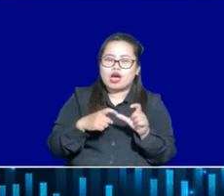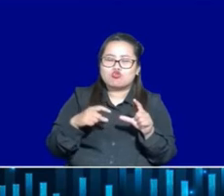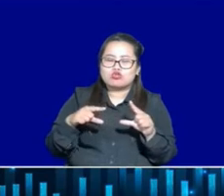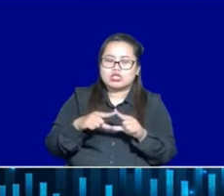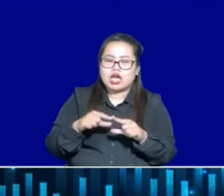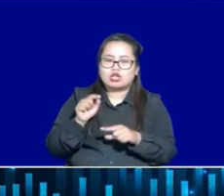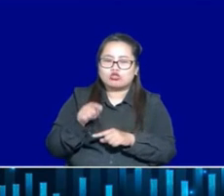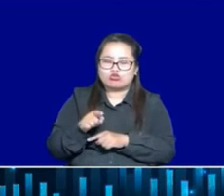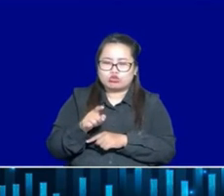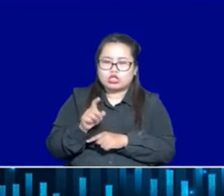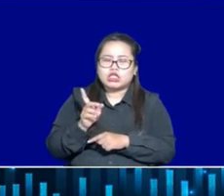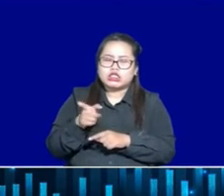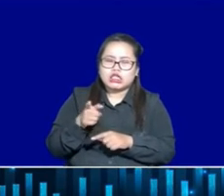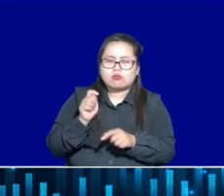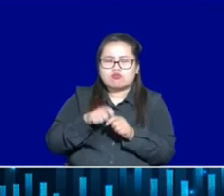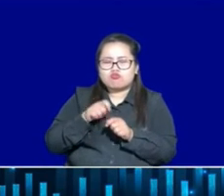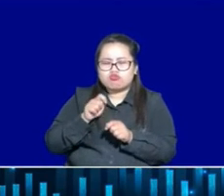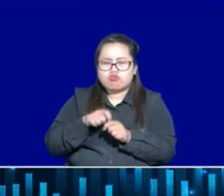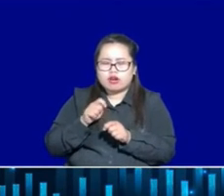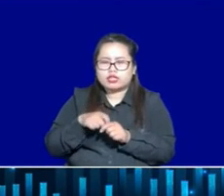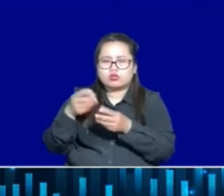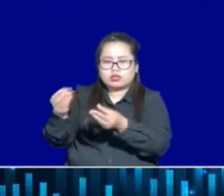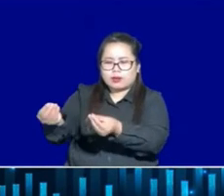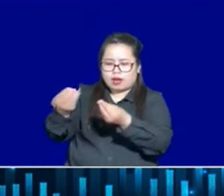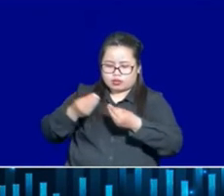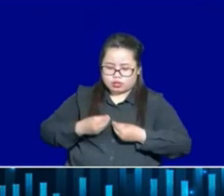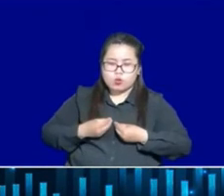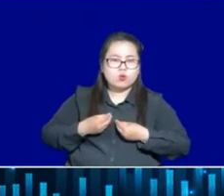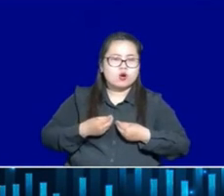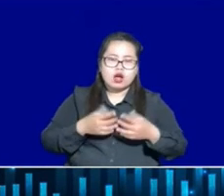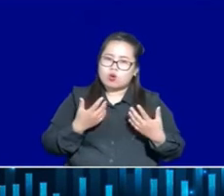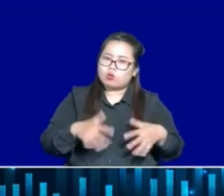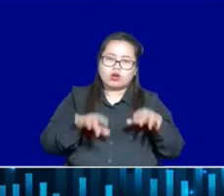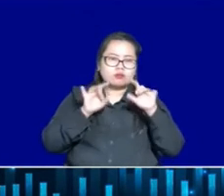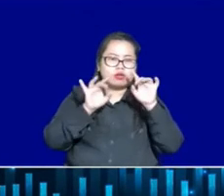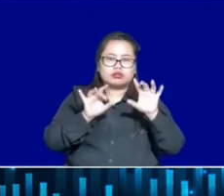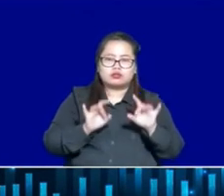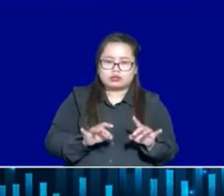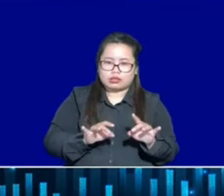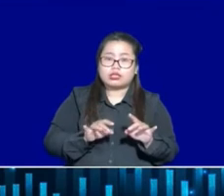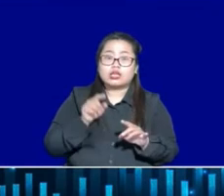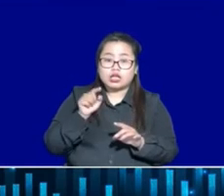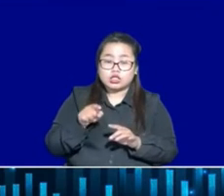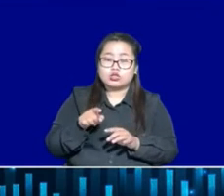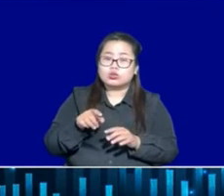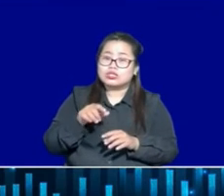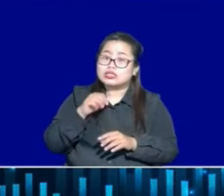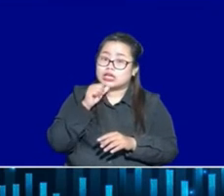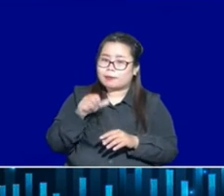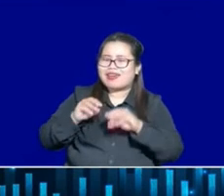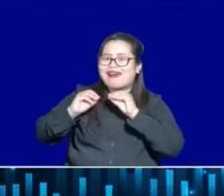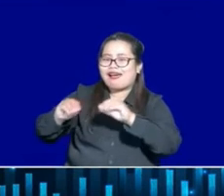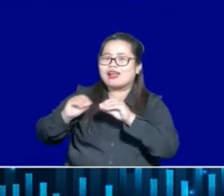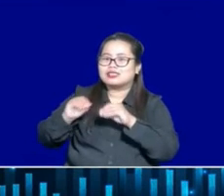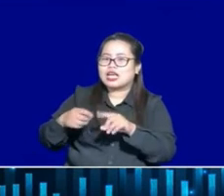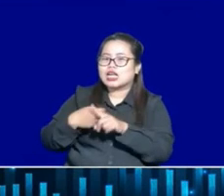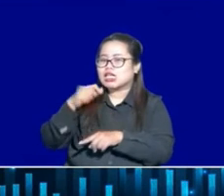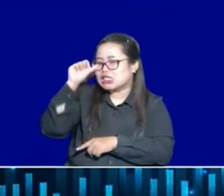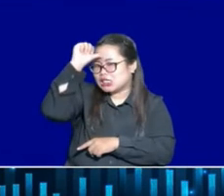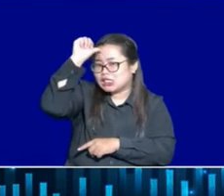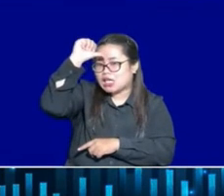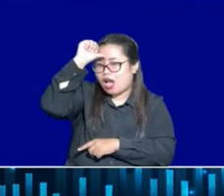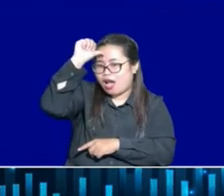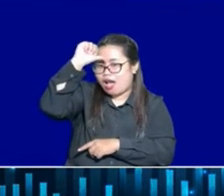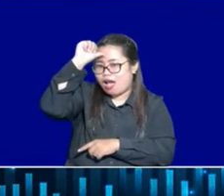dibikin, senaknya dikasih. Dan bergerak, luar biasa. Dan yang ngajar itu dari India. Lewat apa?